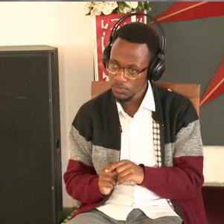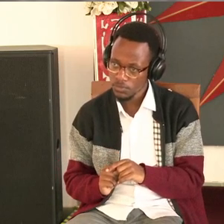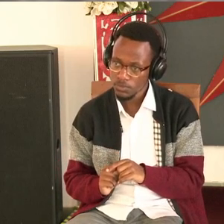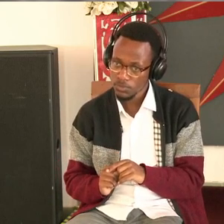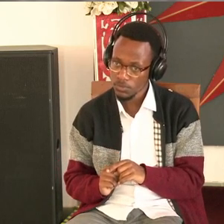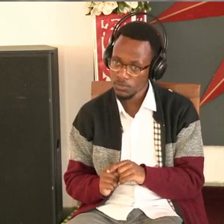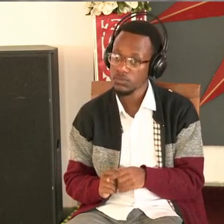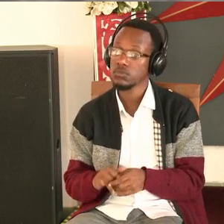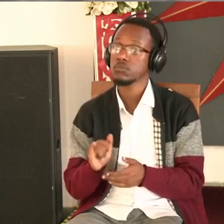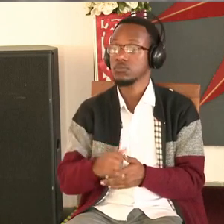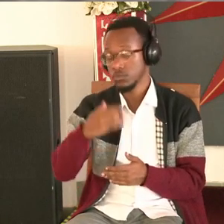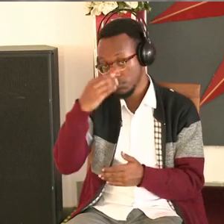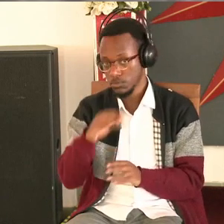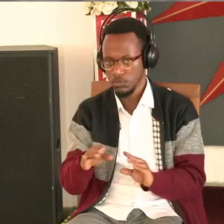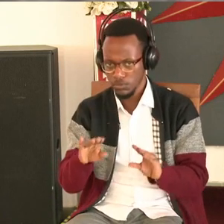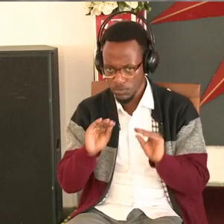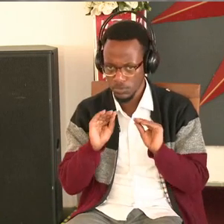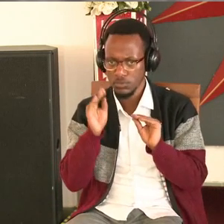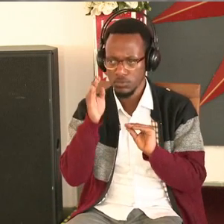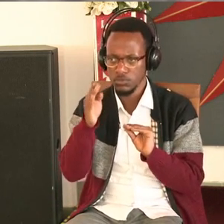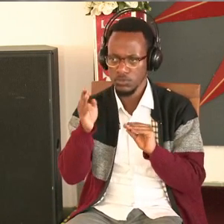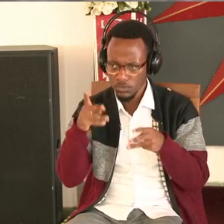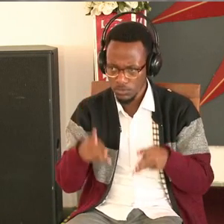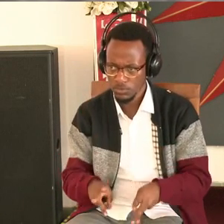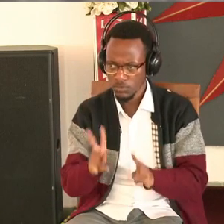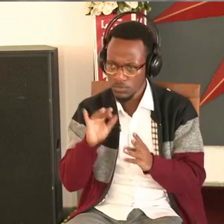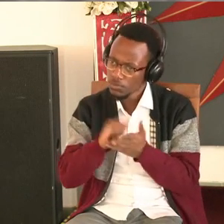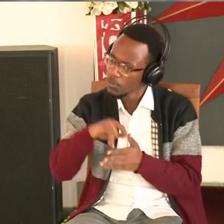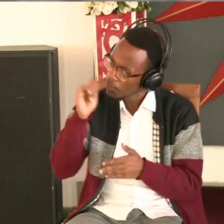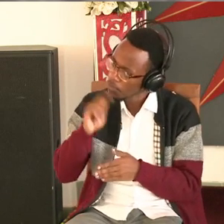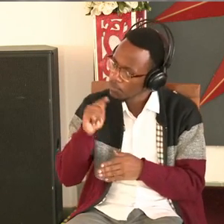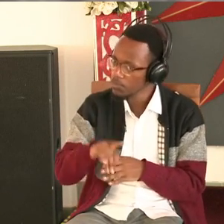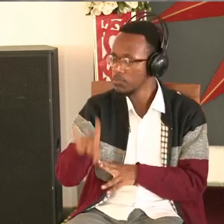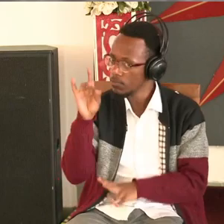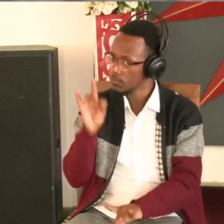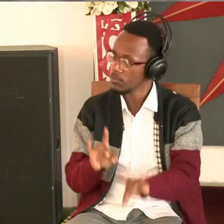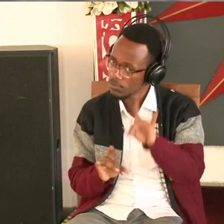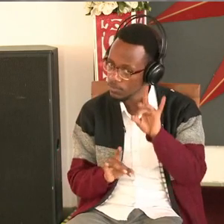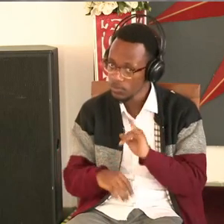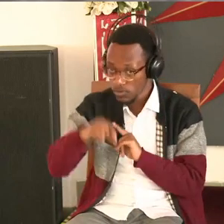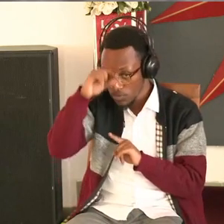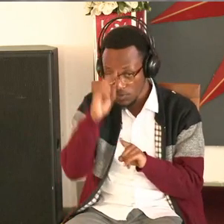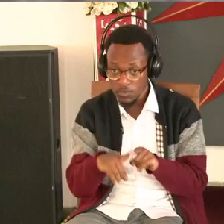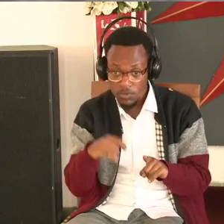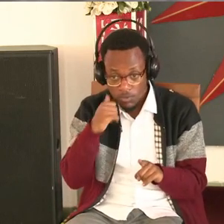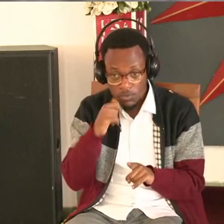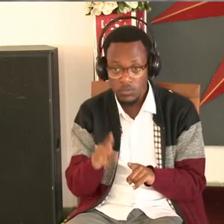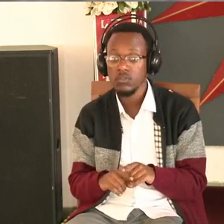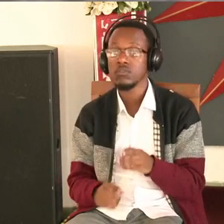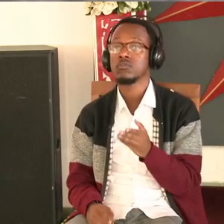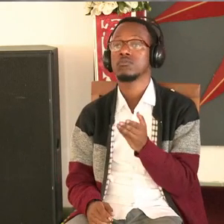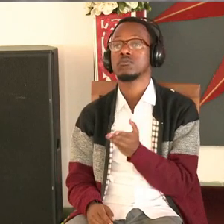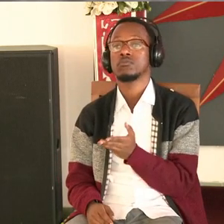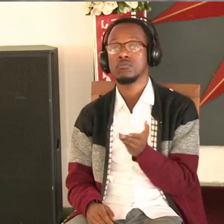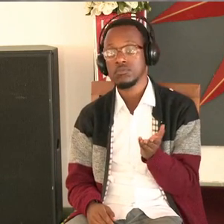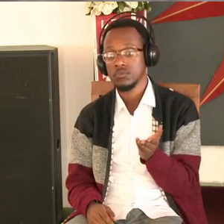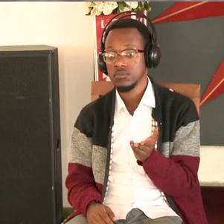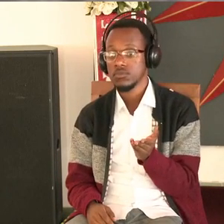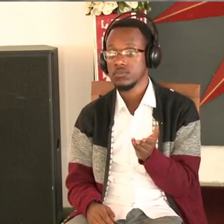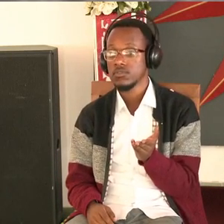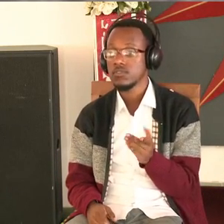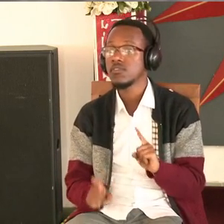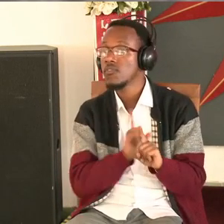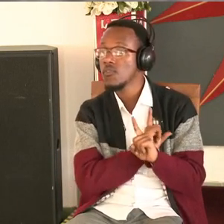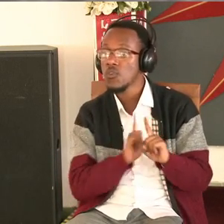qu'il azamwigisha inzira akwiriye guhitamo. Chers frères et sœurs, bakundwa bene data bashiki banjye, le Seigneur ne